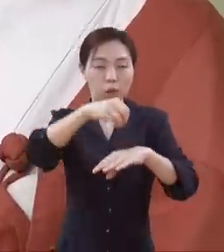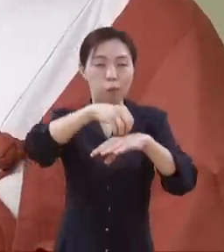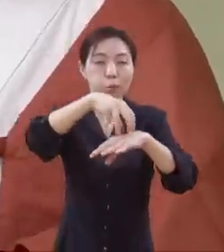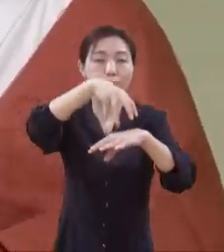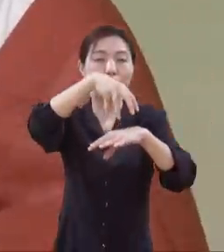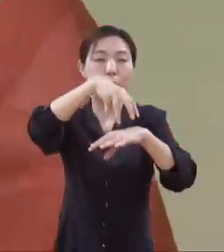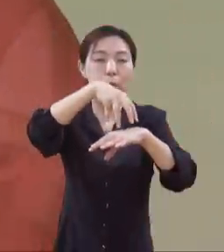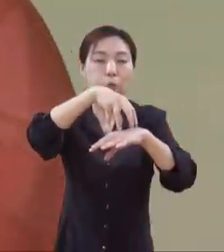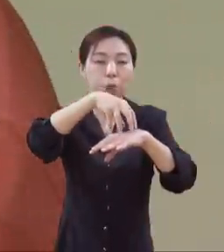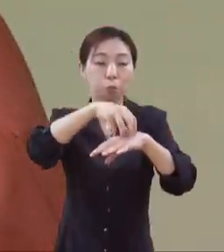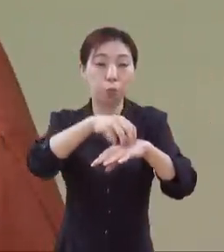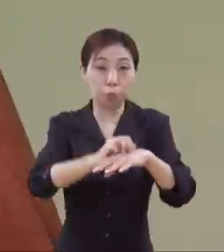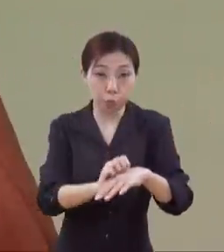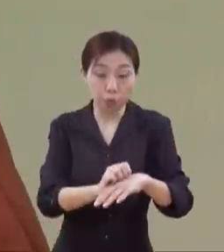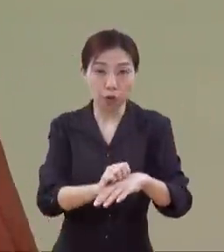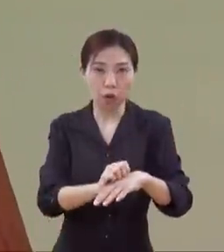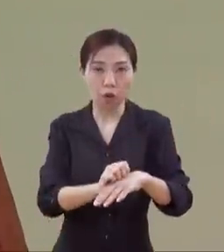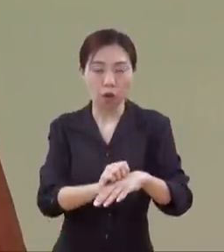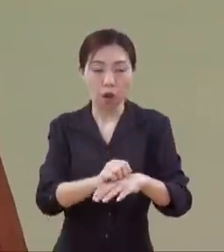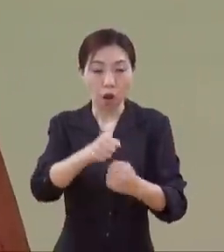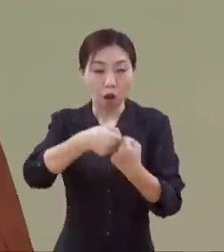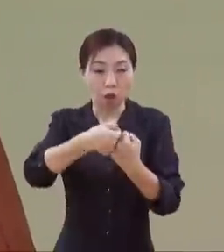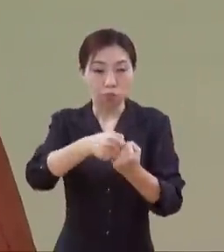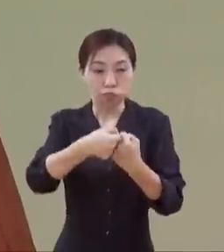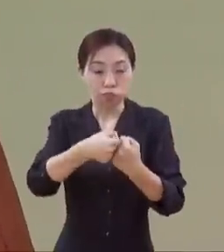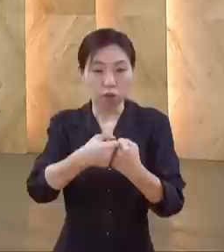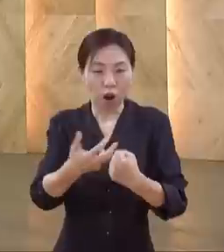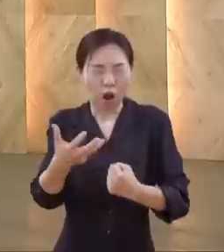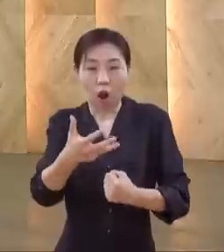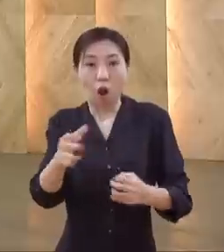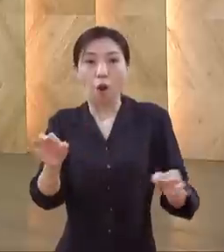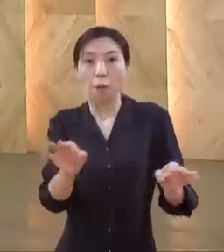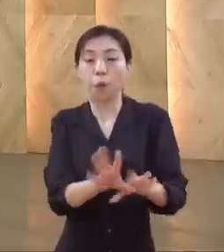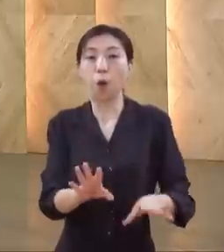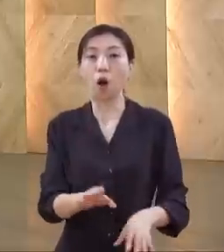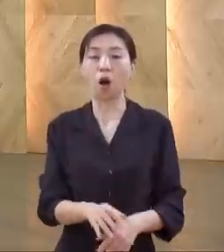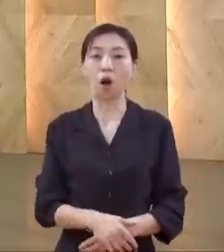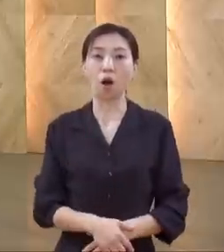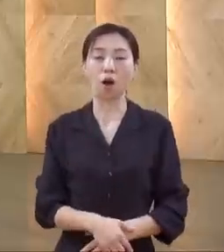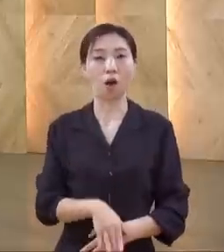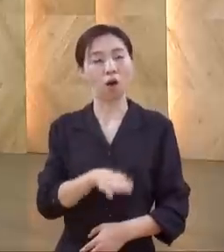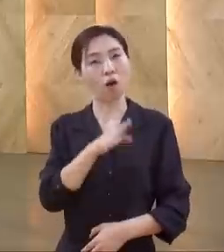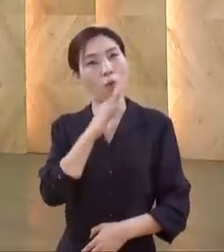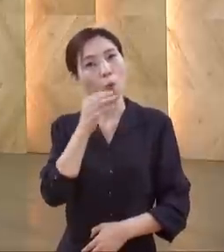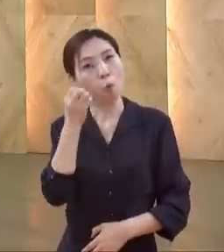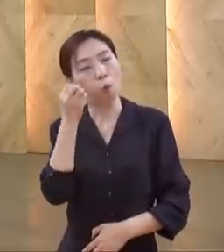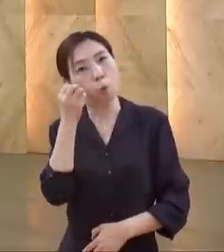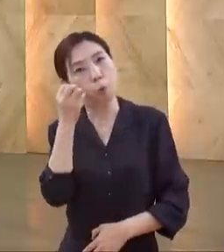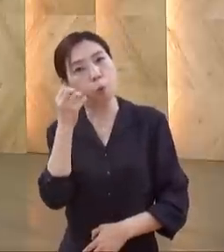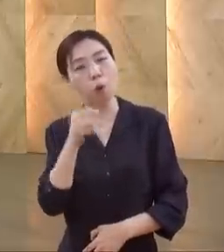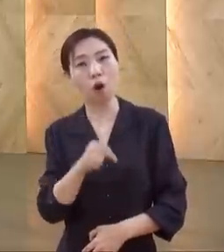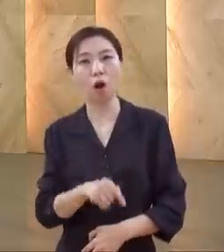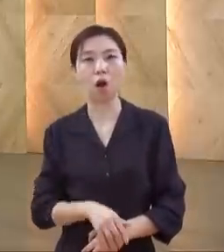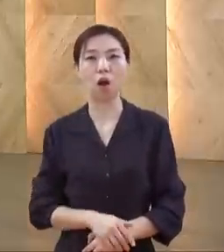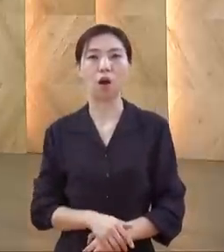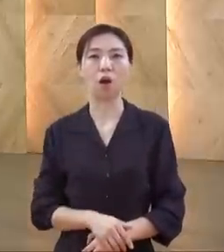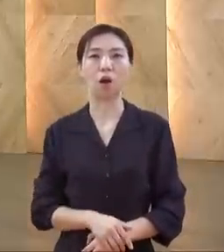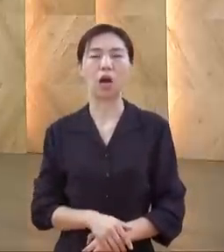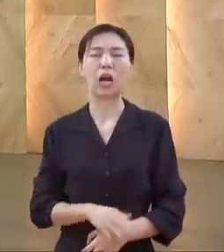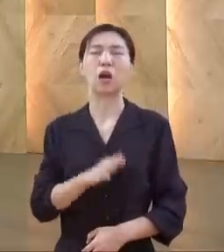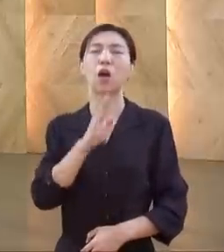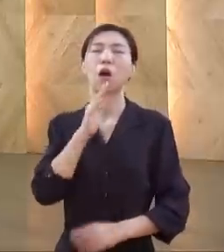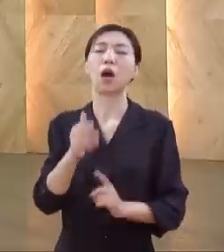그 무릎 통증이 싹 사라지게 됐대요 그러면서 아 이게 부처님